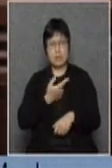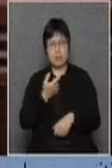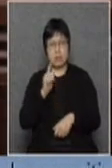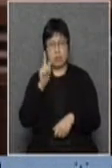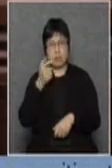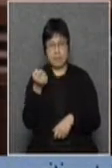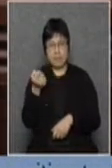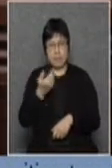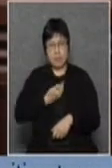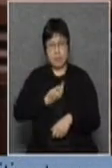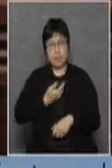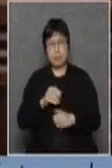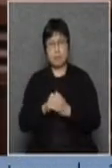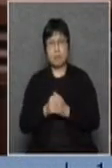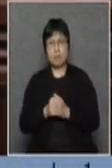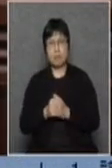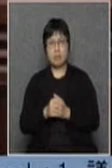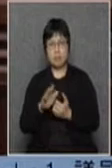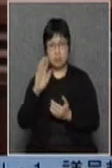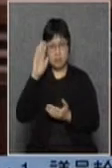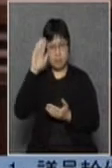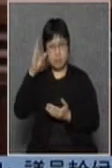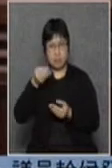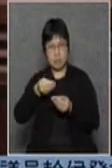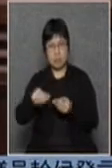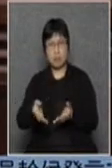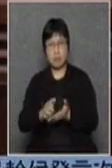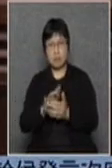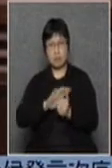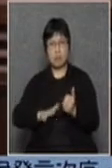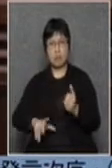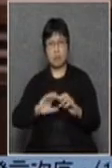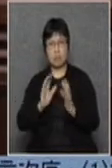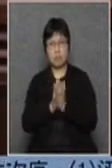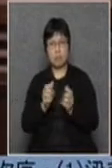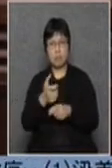就俾將來咧係影響我哋嘅整體嘅